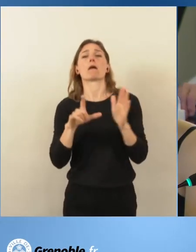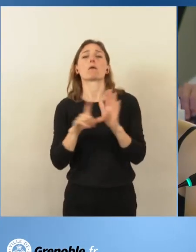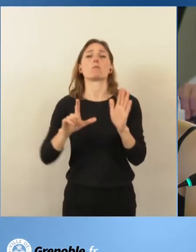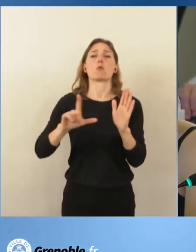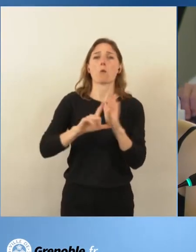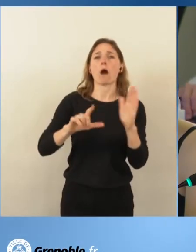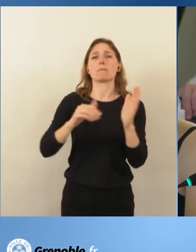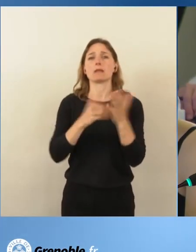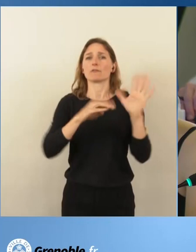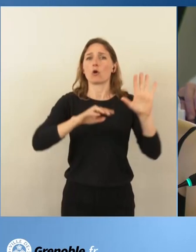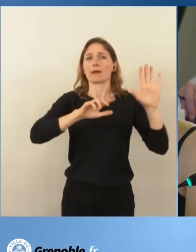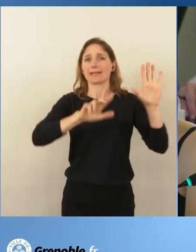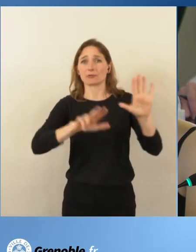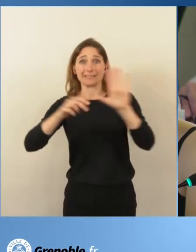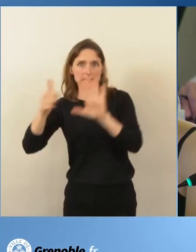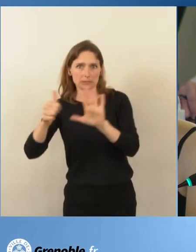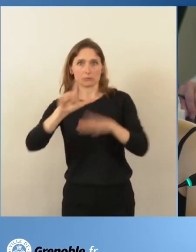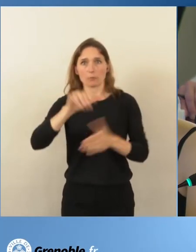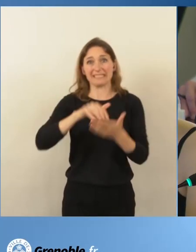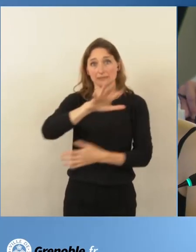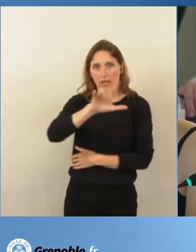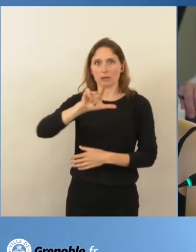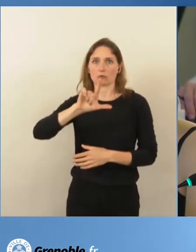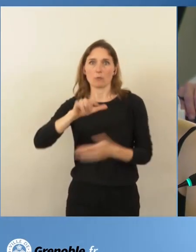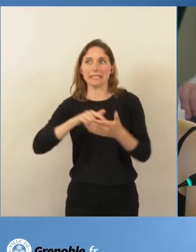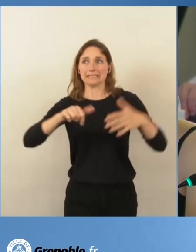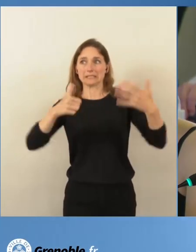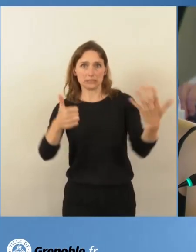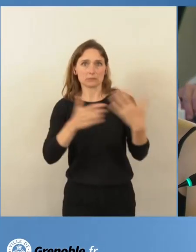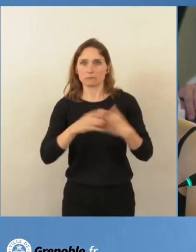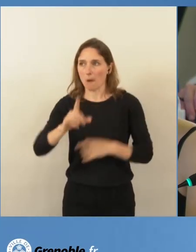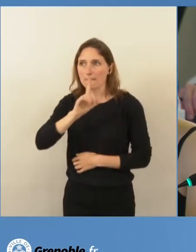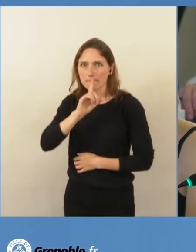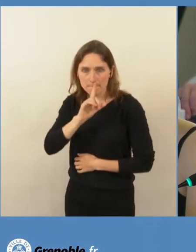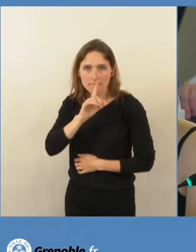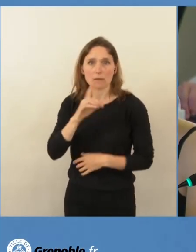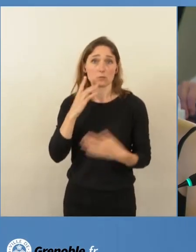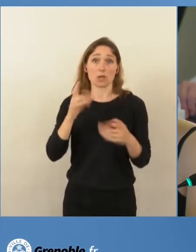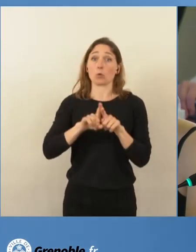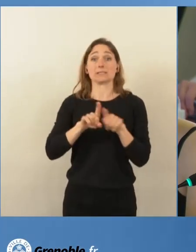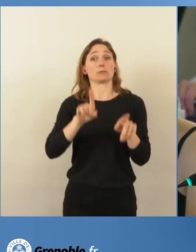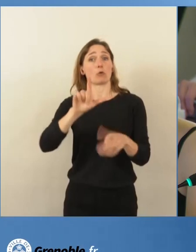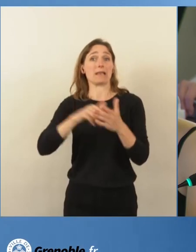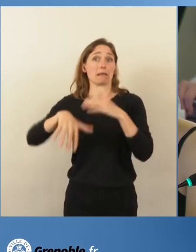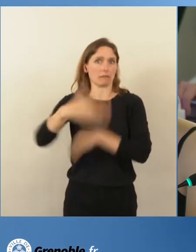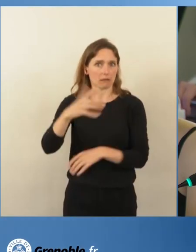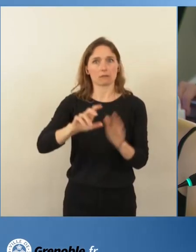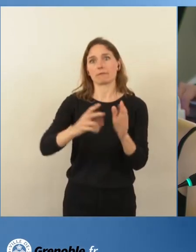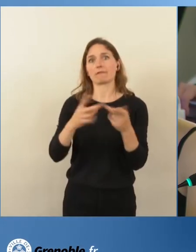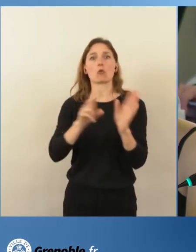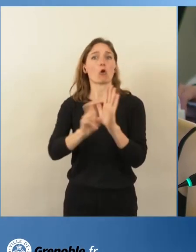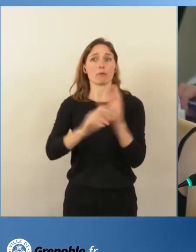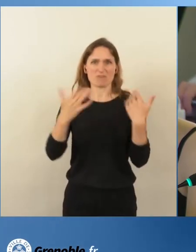2005-2010 et même votre propre jurisprudence de 2015 puisque Grenoble avait déjà été condamné par défaut de neutralité